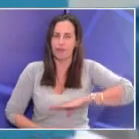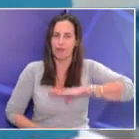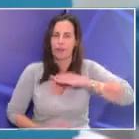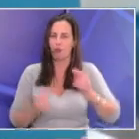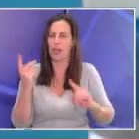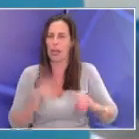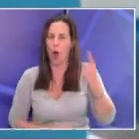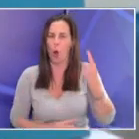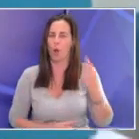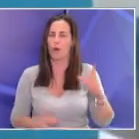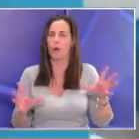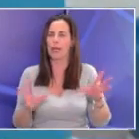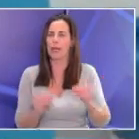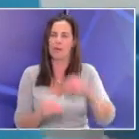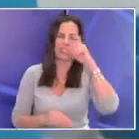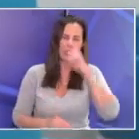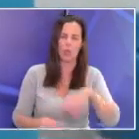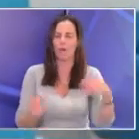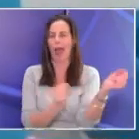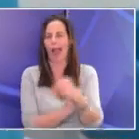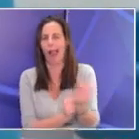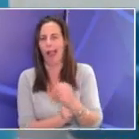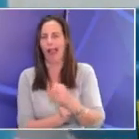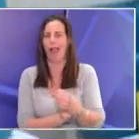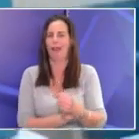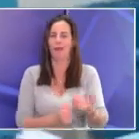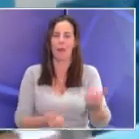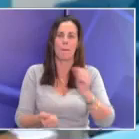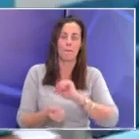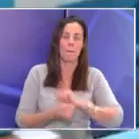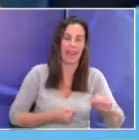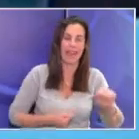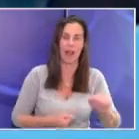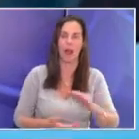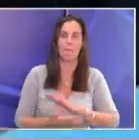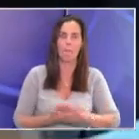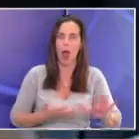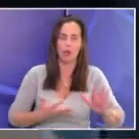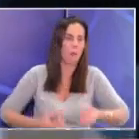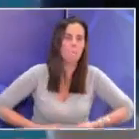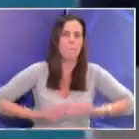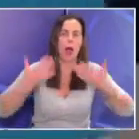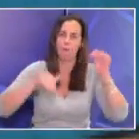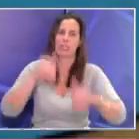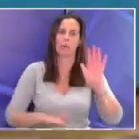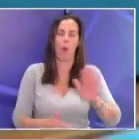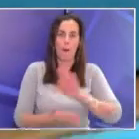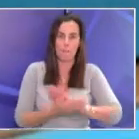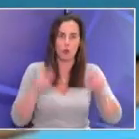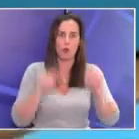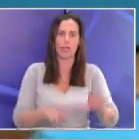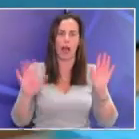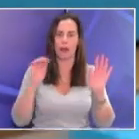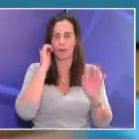שקרו עם הזיום ועם ההזנחה ועם המחיקה ועם הכל, ופשוט יצאו והצביעו, פשוט